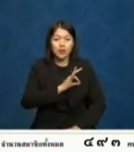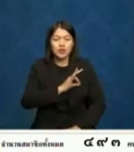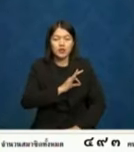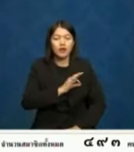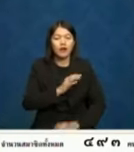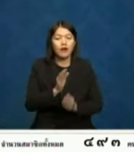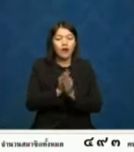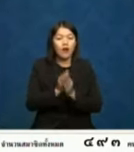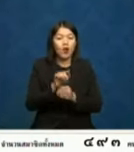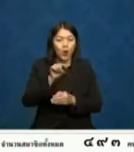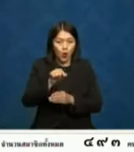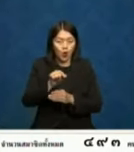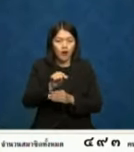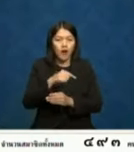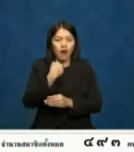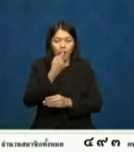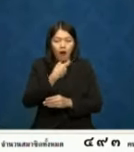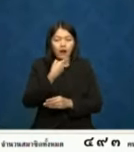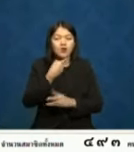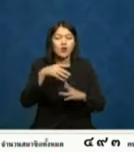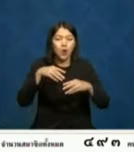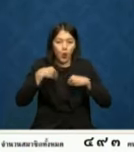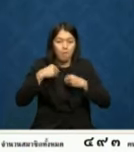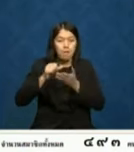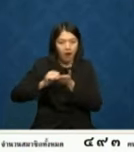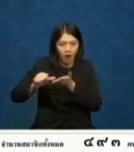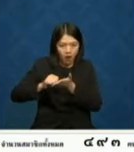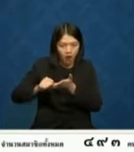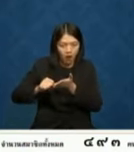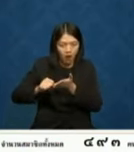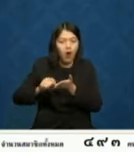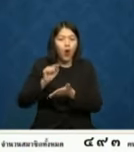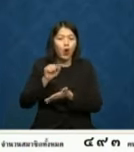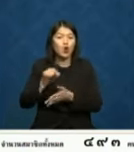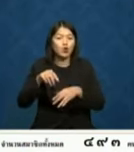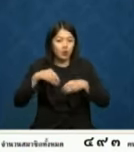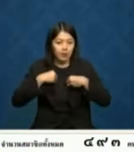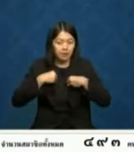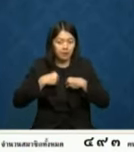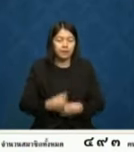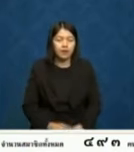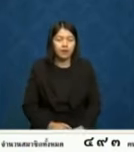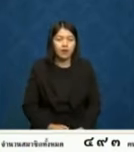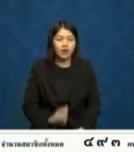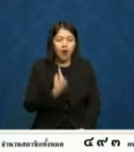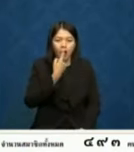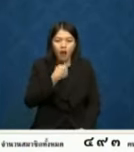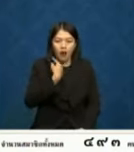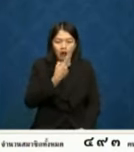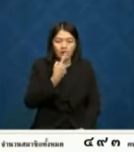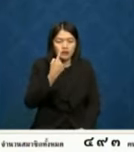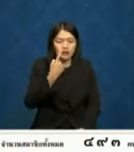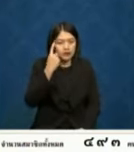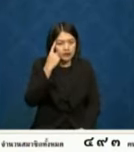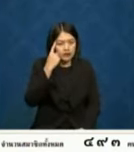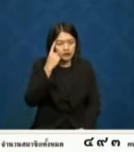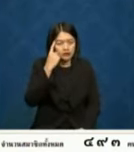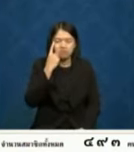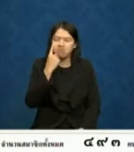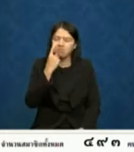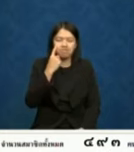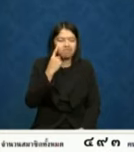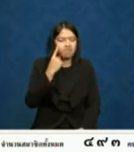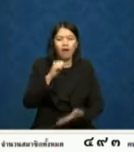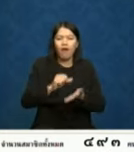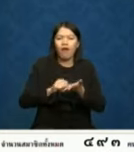เสียงลงคะแนนนะครับผู้ใดเห็นควรให้มีการแก้ไขโปรดกดปุ่มเห็นด้วยผู้ใดไม่เห็น